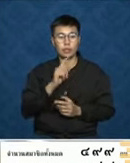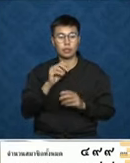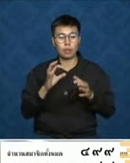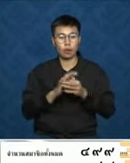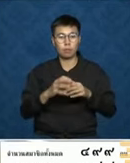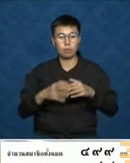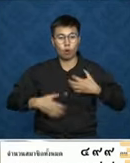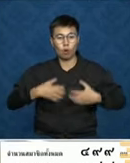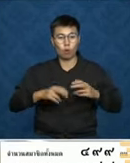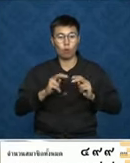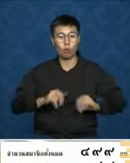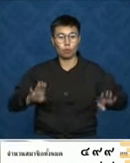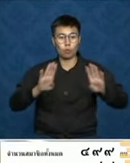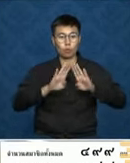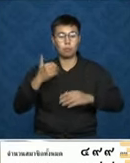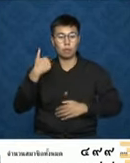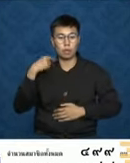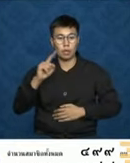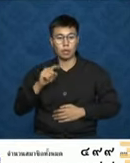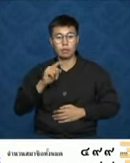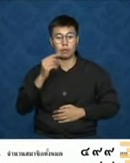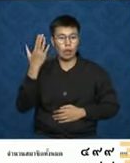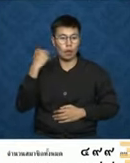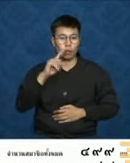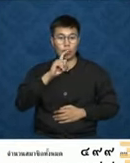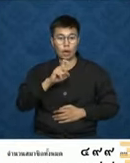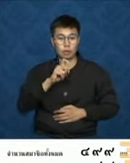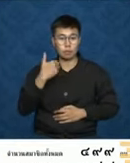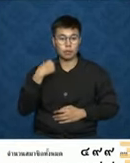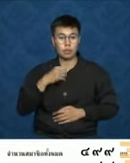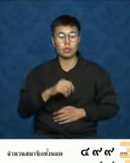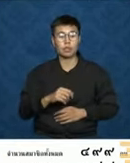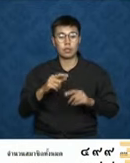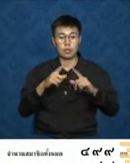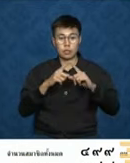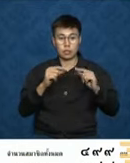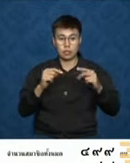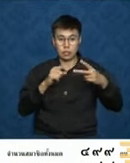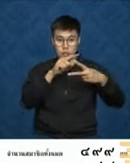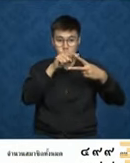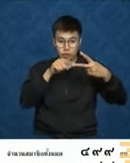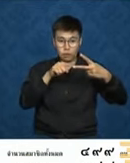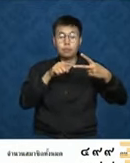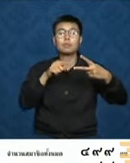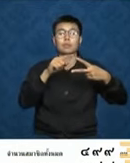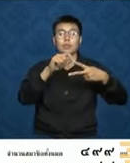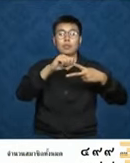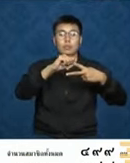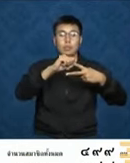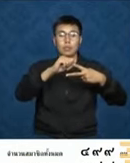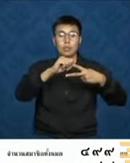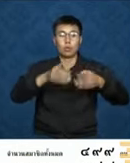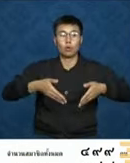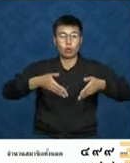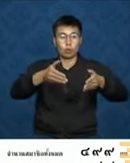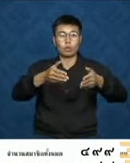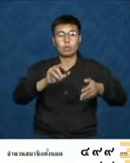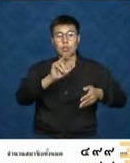ก็เป็นการติดตามนะครับจากเรื่องที่เคยหารือไปแล้วทั้งหมด 2เรื่องนะครับก็เรื่องแรกนะครับเรื่องถนนเส้น